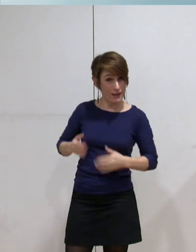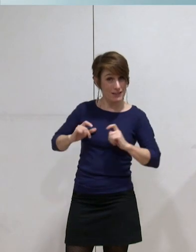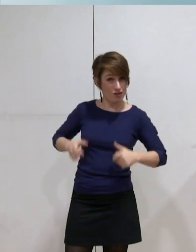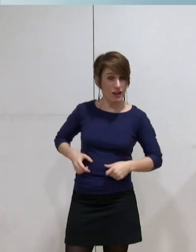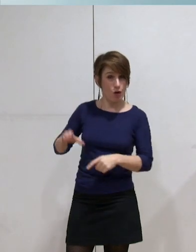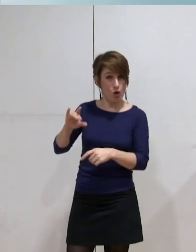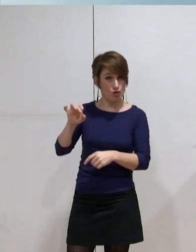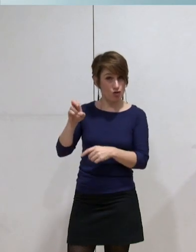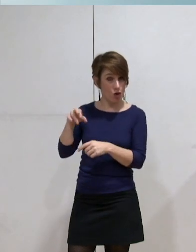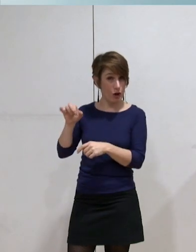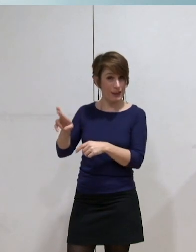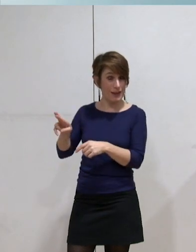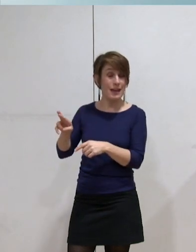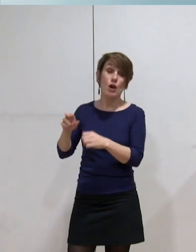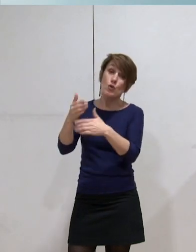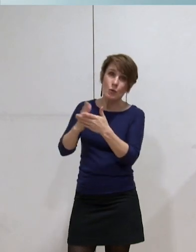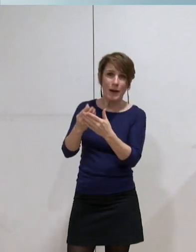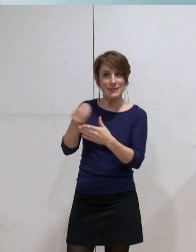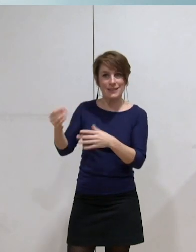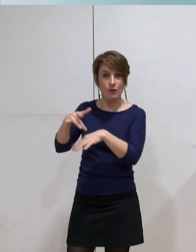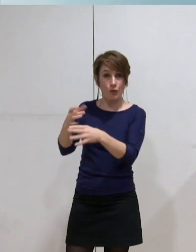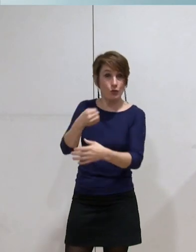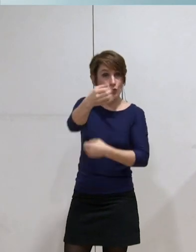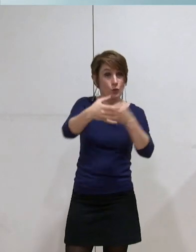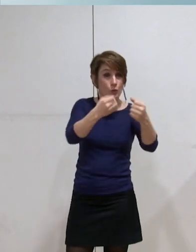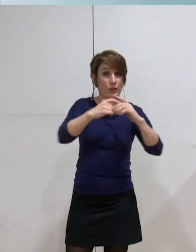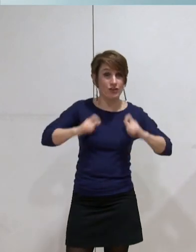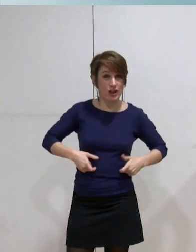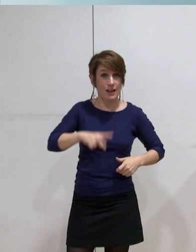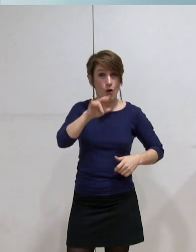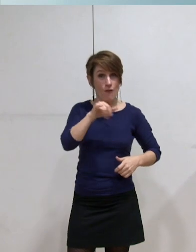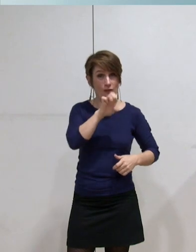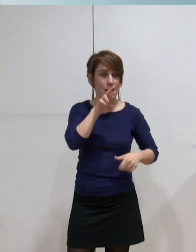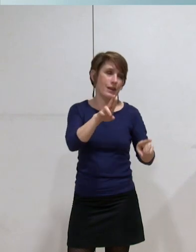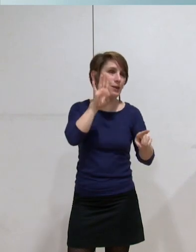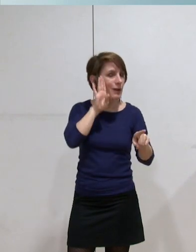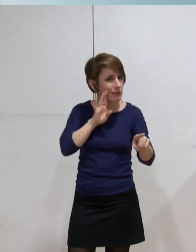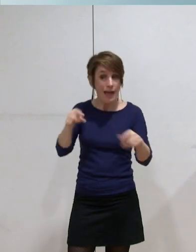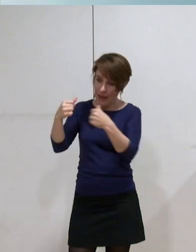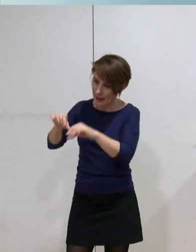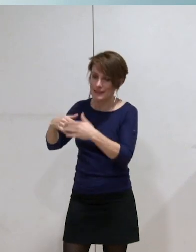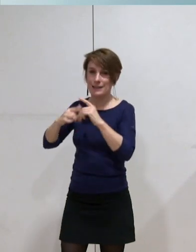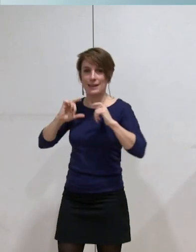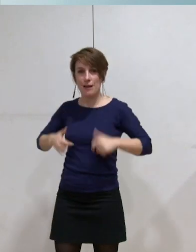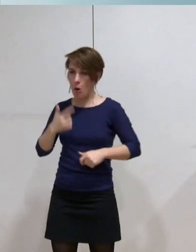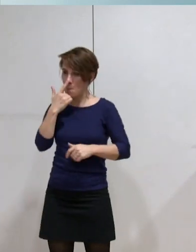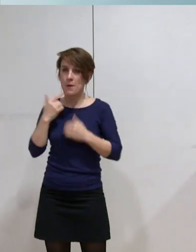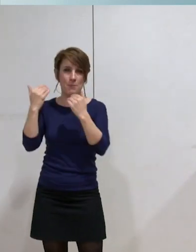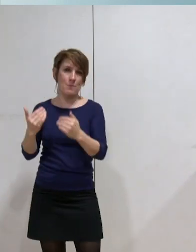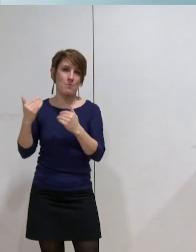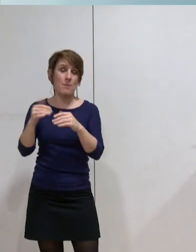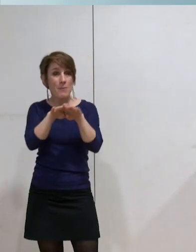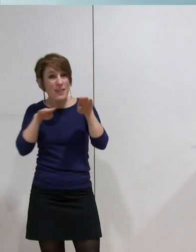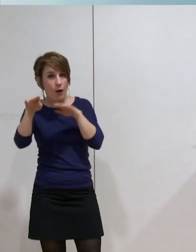dont une partie des enfants a été redéployé sur Valier pour la rentrée 2016 de pouvoir rester dans l'école actuelle sans passer par une demande